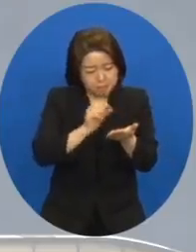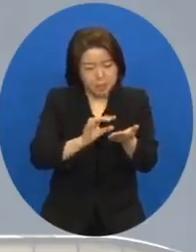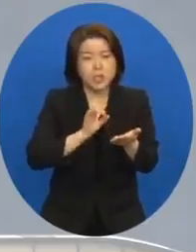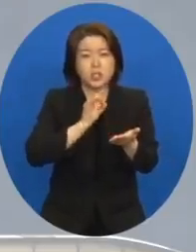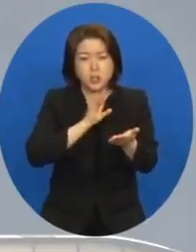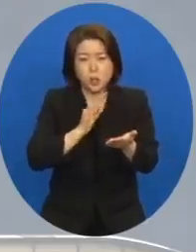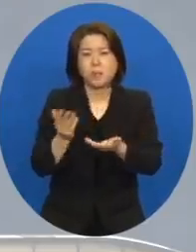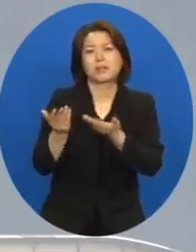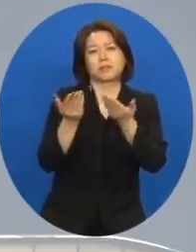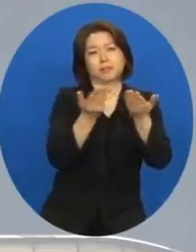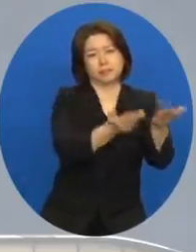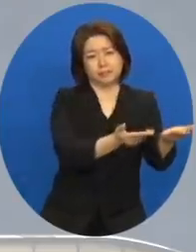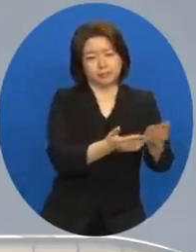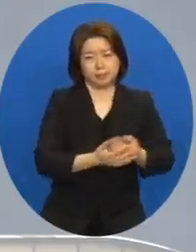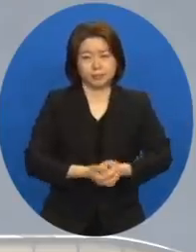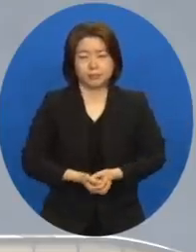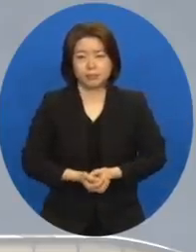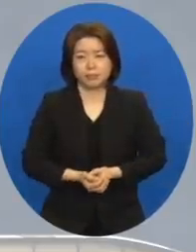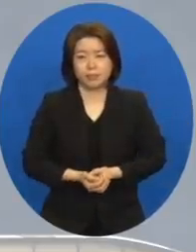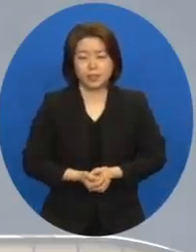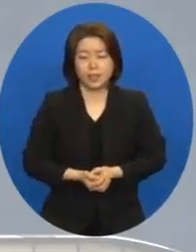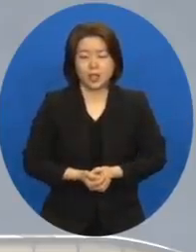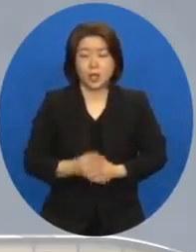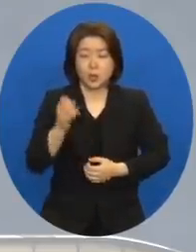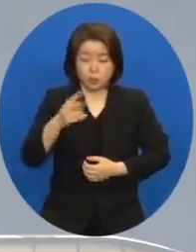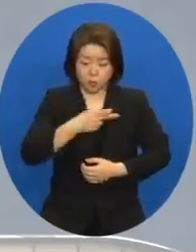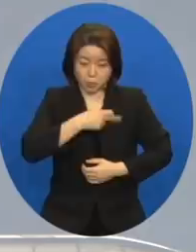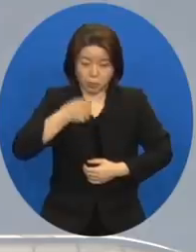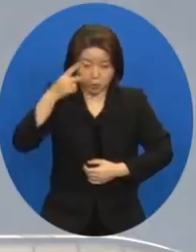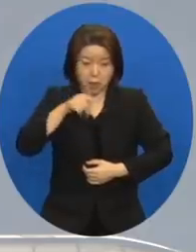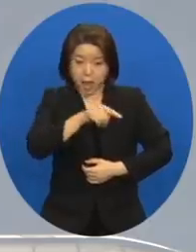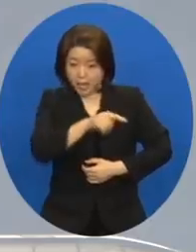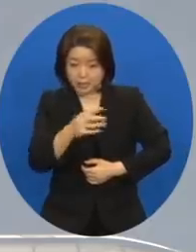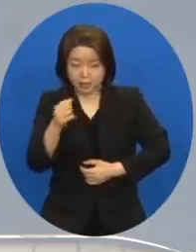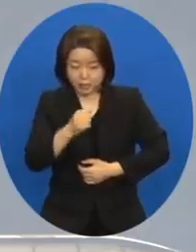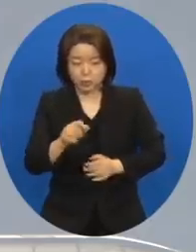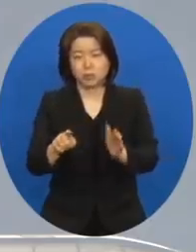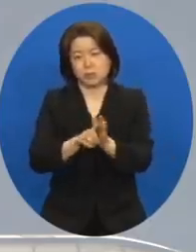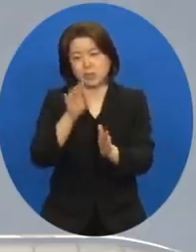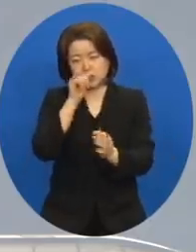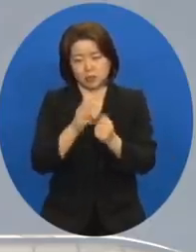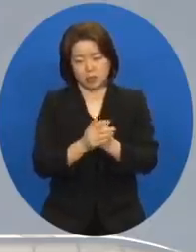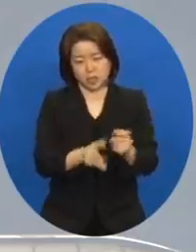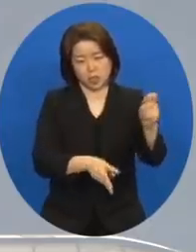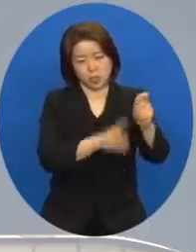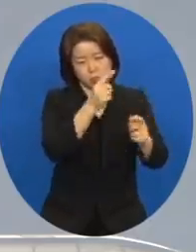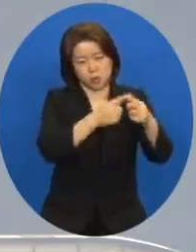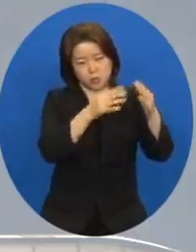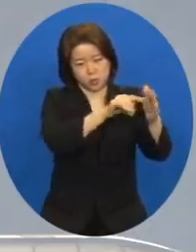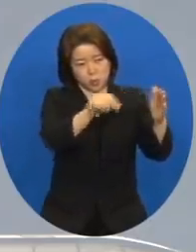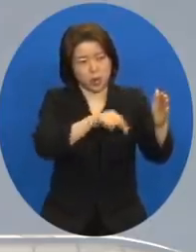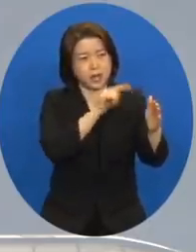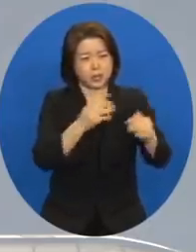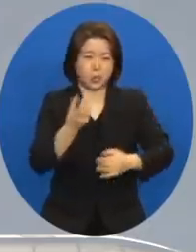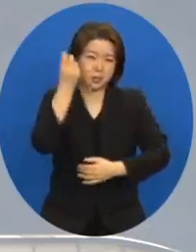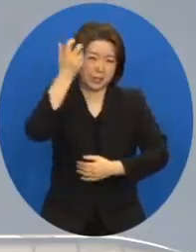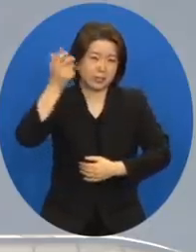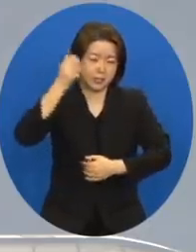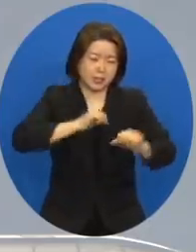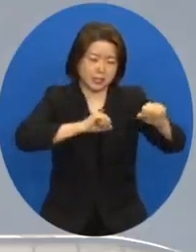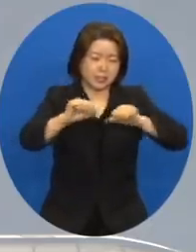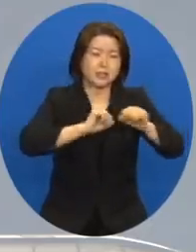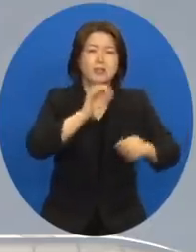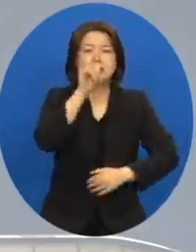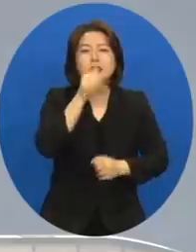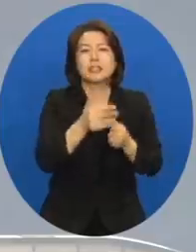겁니다 그러면서 사도 바울은 믿었어요 고린도 교회 안에도 성령께서 역사하시고 계시기 때문에